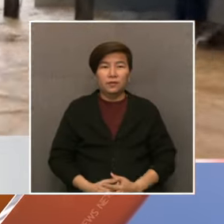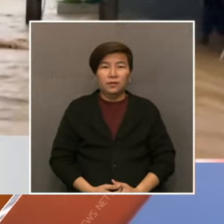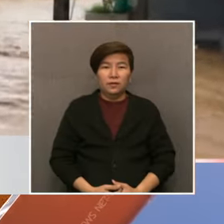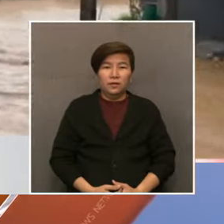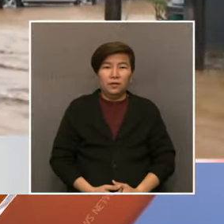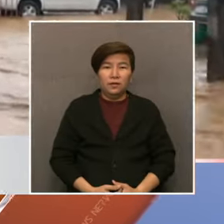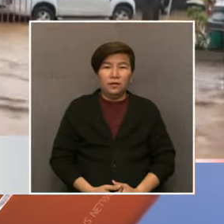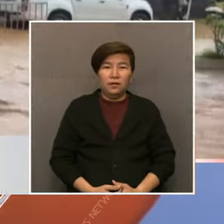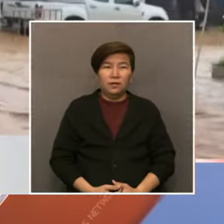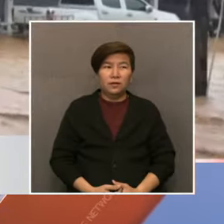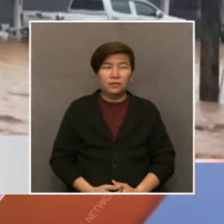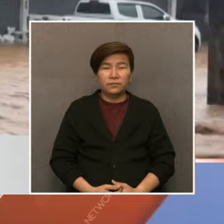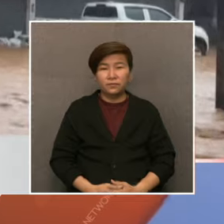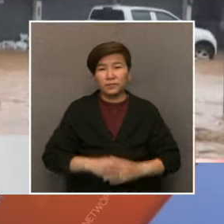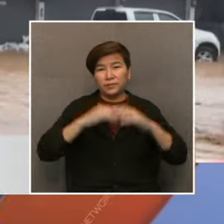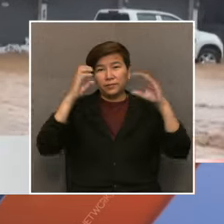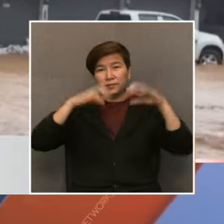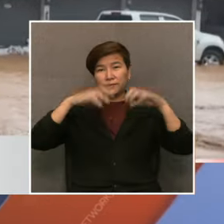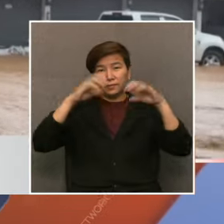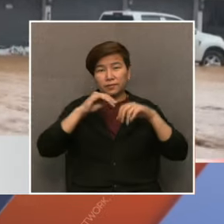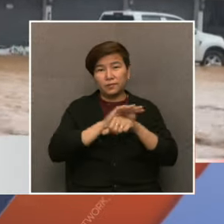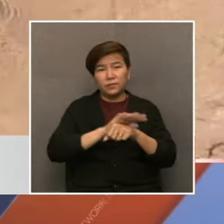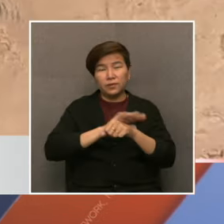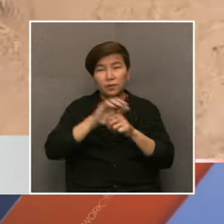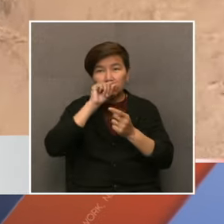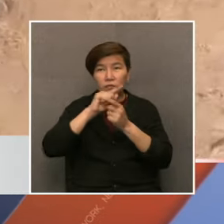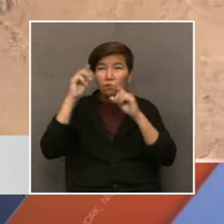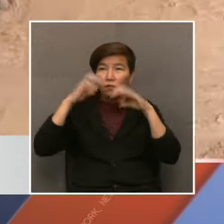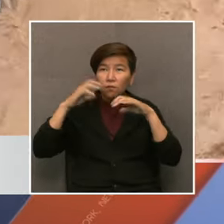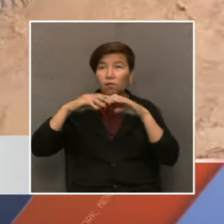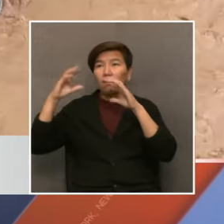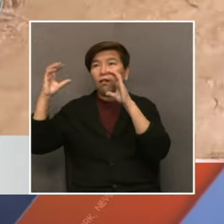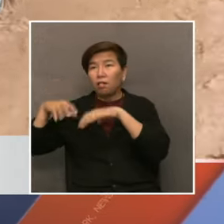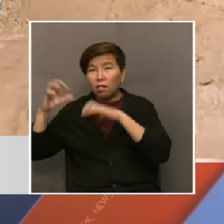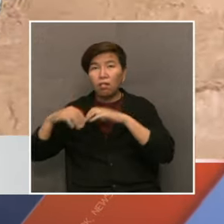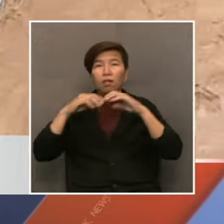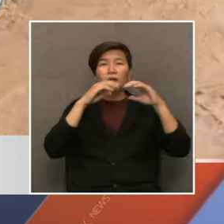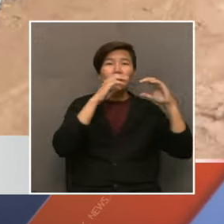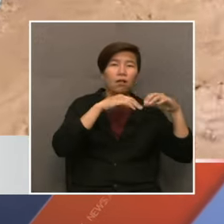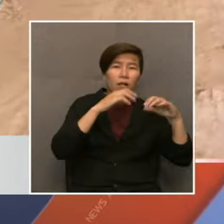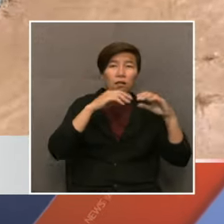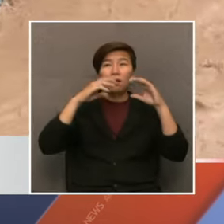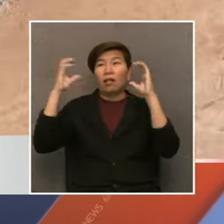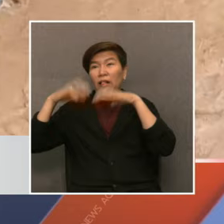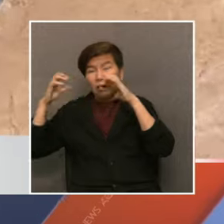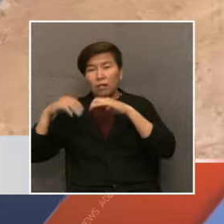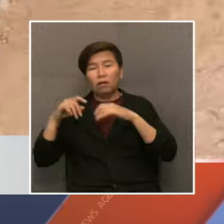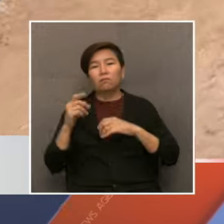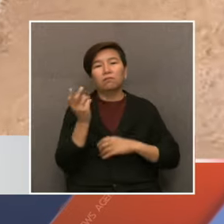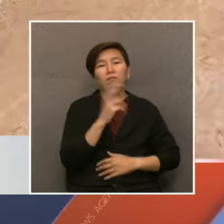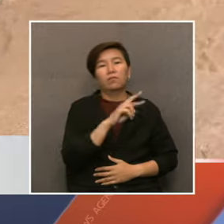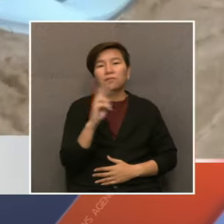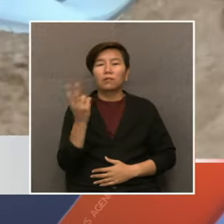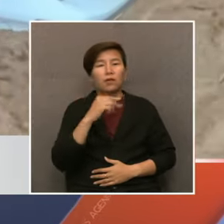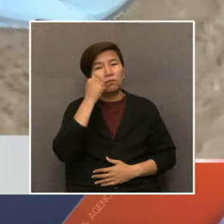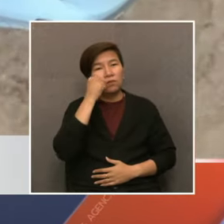มันจะอาจจะยังไม่มากนะครับแต่ว่าก็ตกเรื่อยๆตกหนักเบาสลับกันไปเรื่อยๆเนี่ยแต่ว่า 2-3 วันติดกันนะครับก็เลยทำให้เ